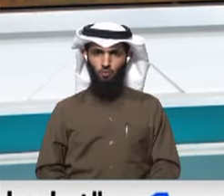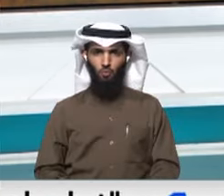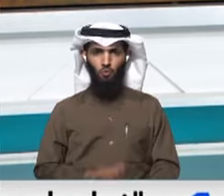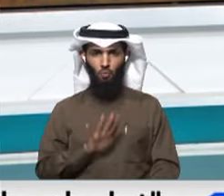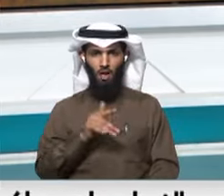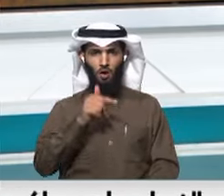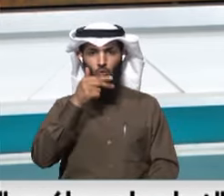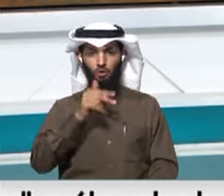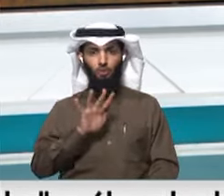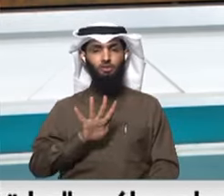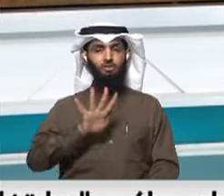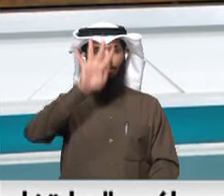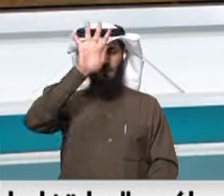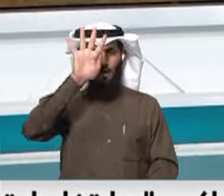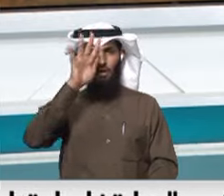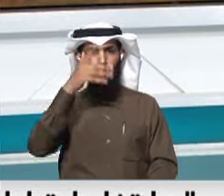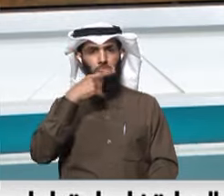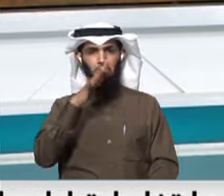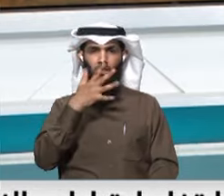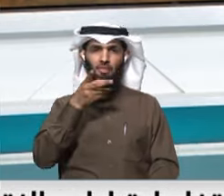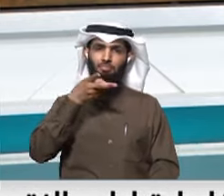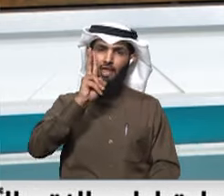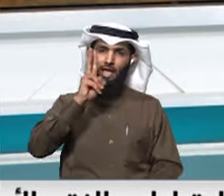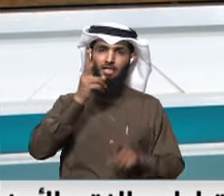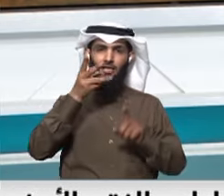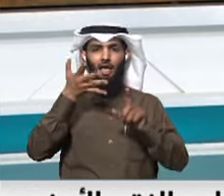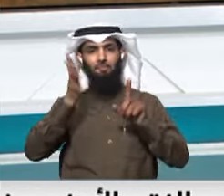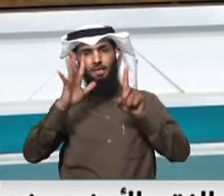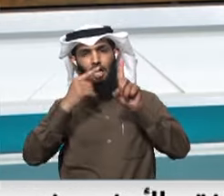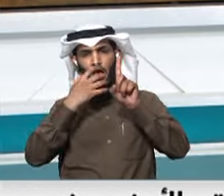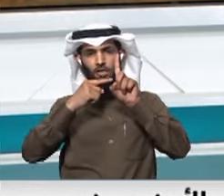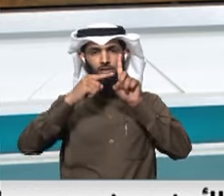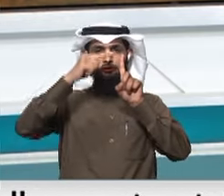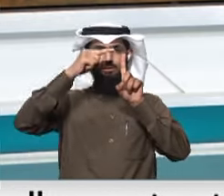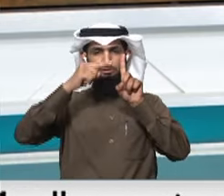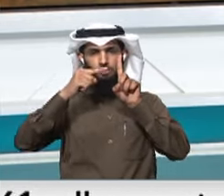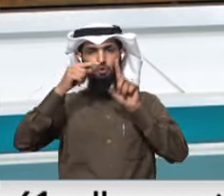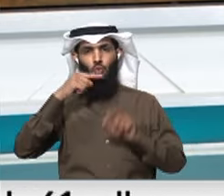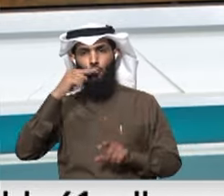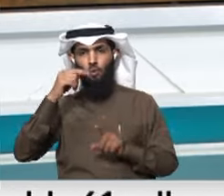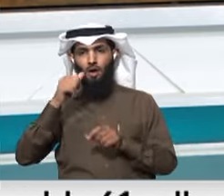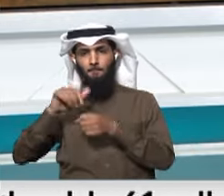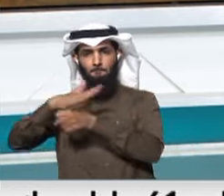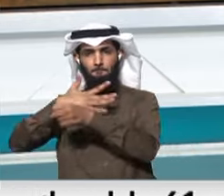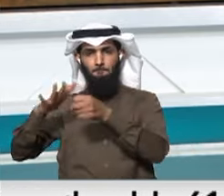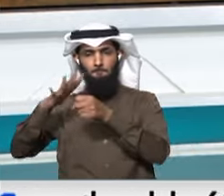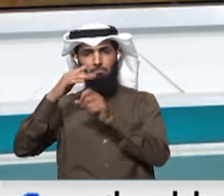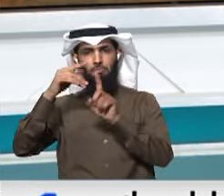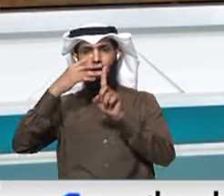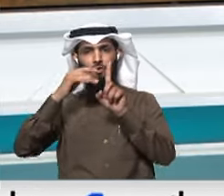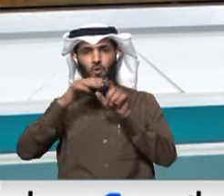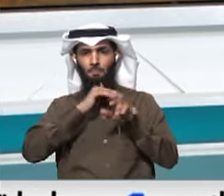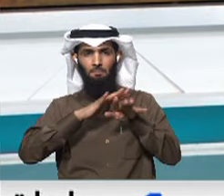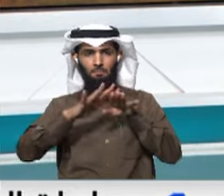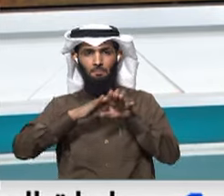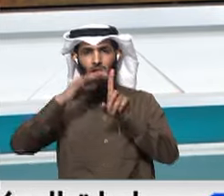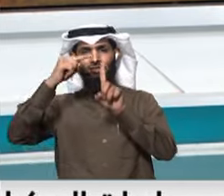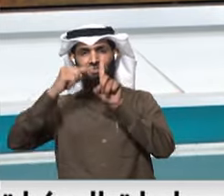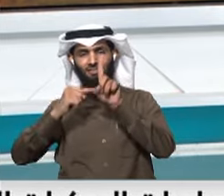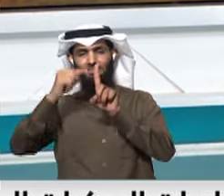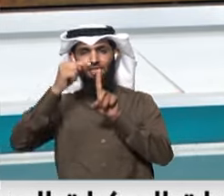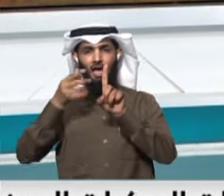الوسطى والشمالية متفاوتة ما بين 12 إلى 15 درجة مئوية، المناطق الساحلية والجزر الكويتية متفاوتة ما بين 14 إلى 16